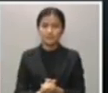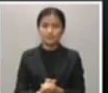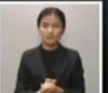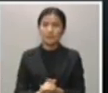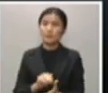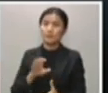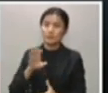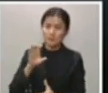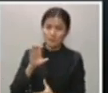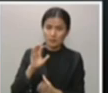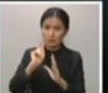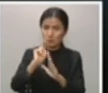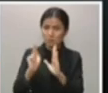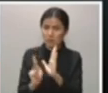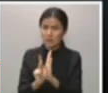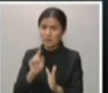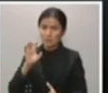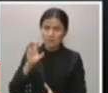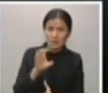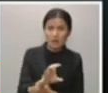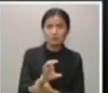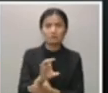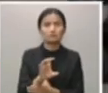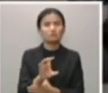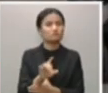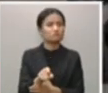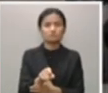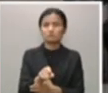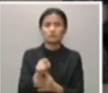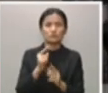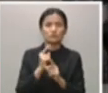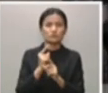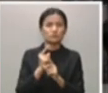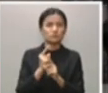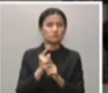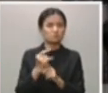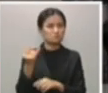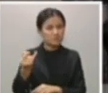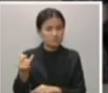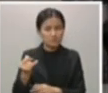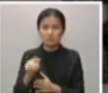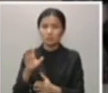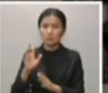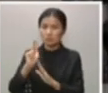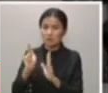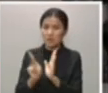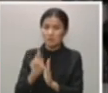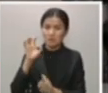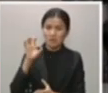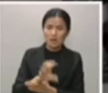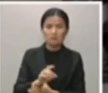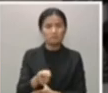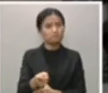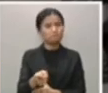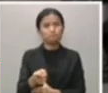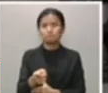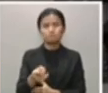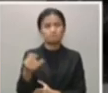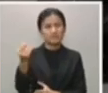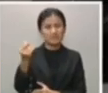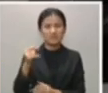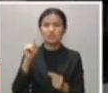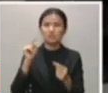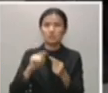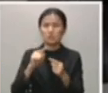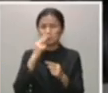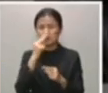ไม่ยึดถือหลักการและบรรทัดฐานที่ถูกต้องจนทำให้การบังคับใช้กฎหมายเป็นเรื่องของอภินิห